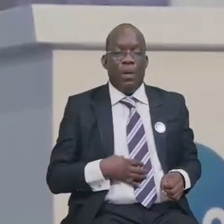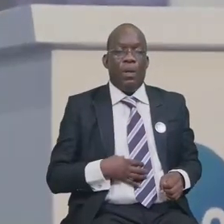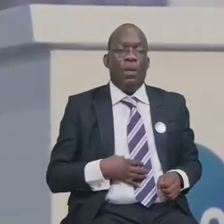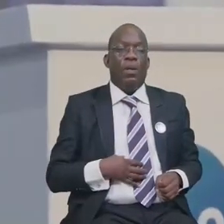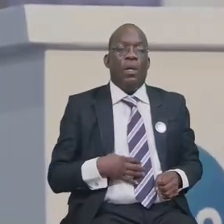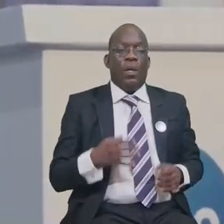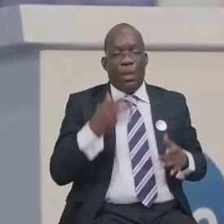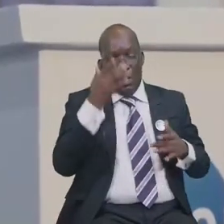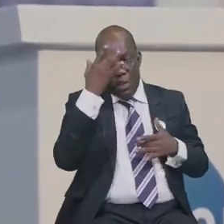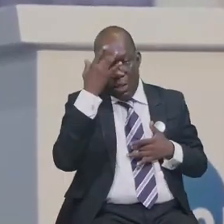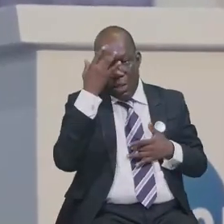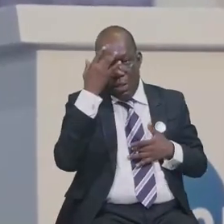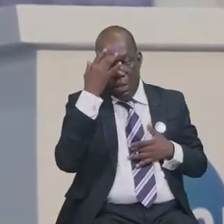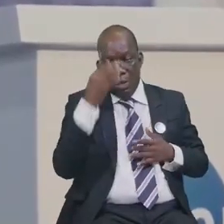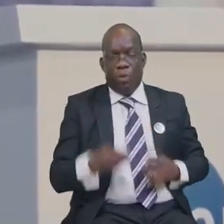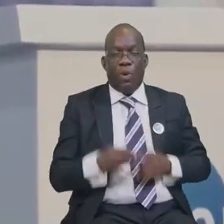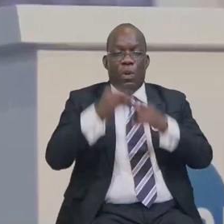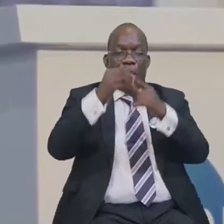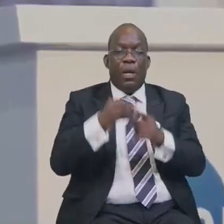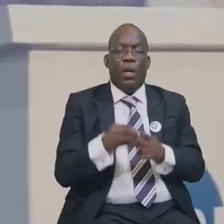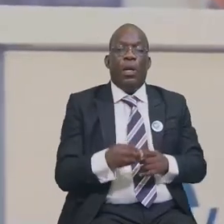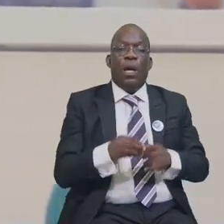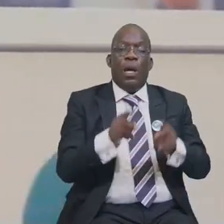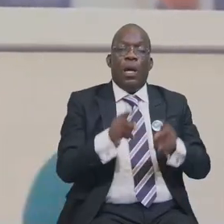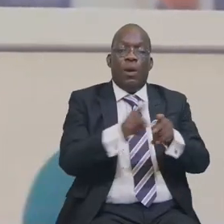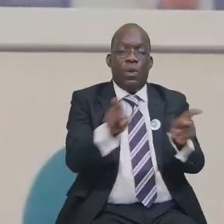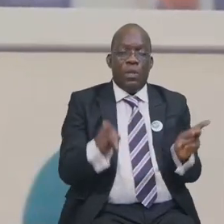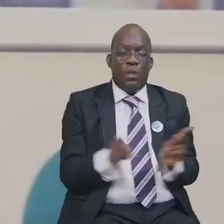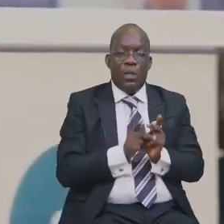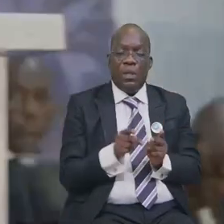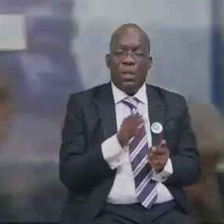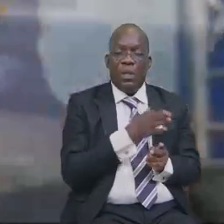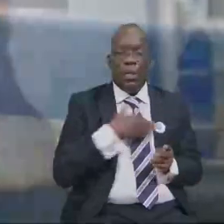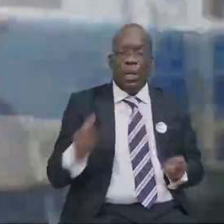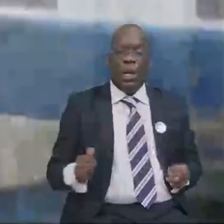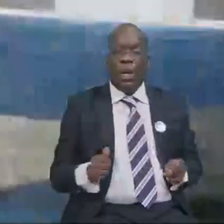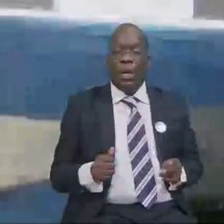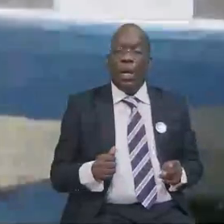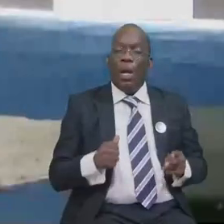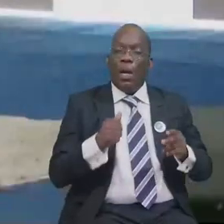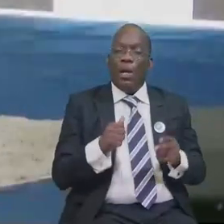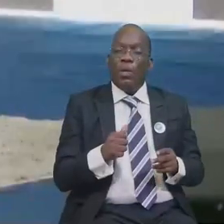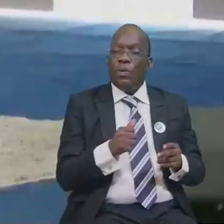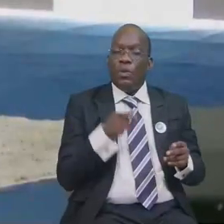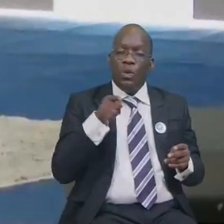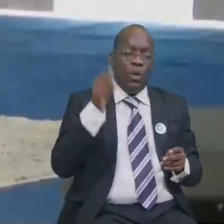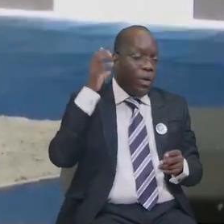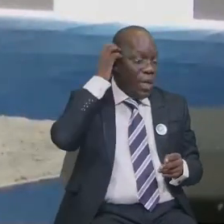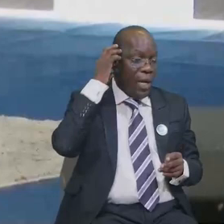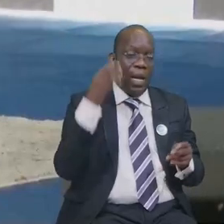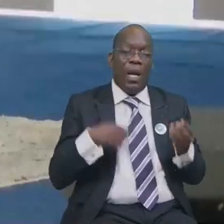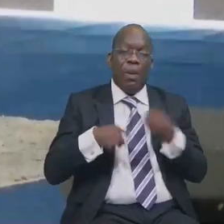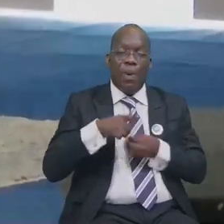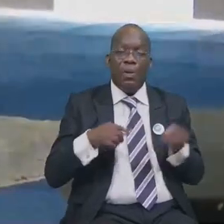pestes et des maladies particulières et des tremblements de terre. Est-ce qu'on entend parler de ça